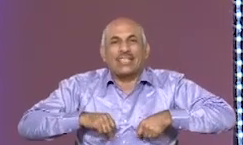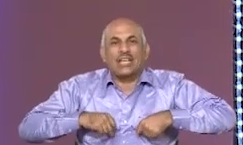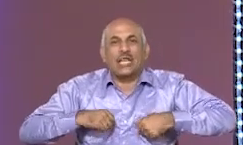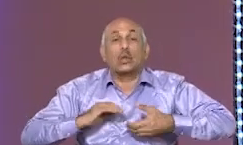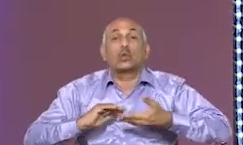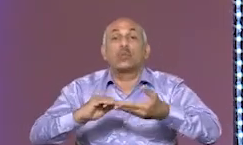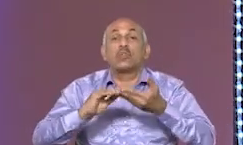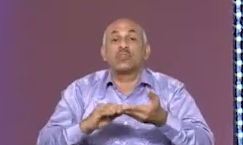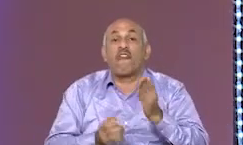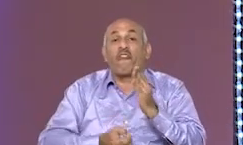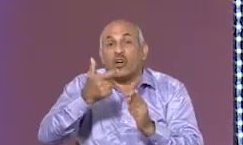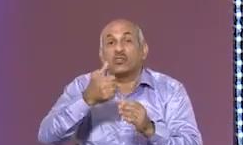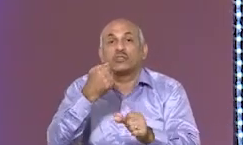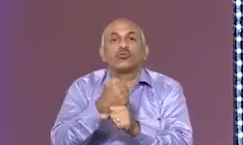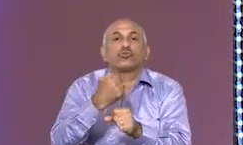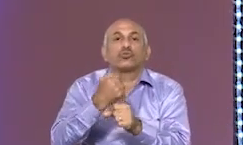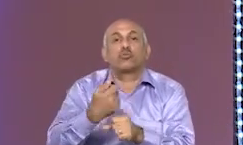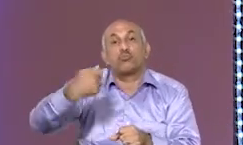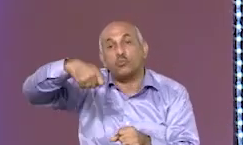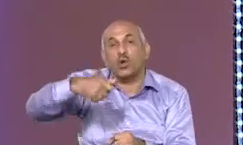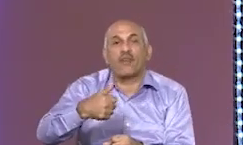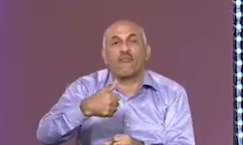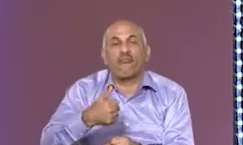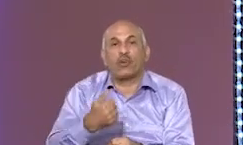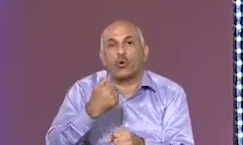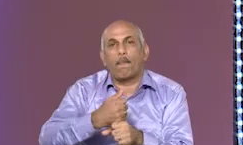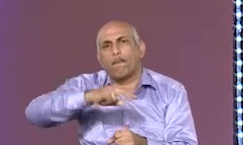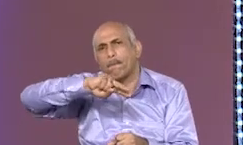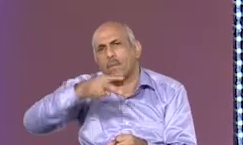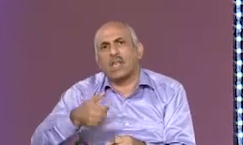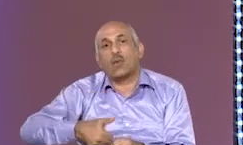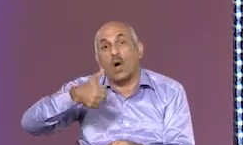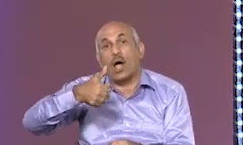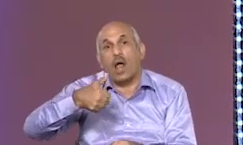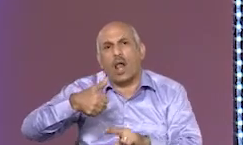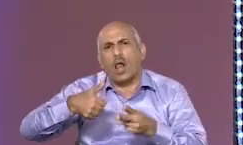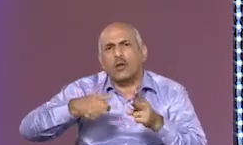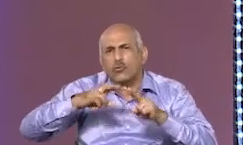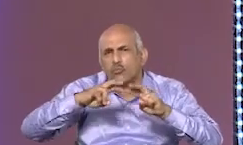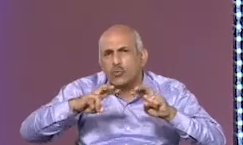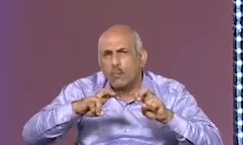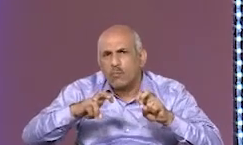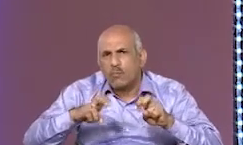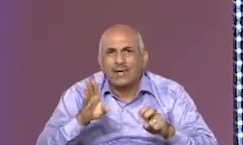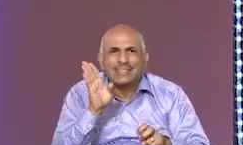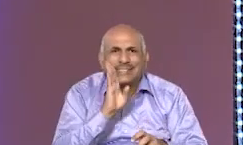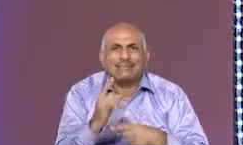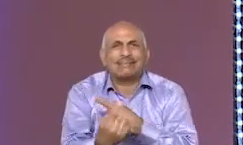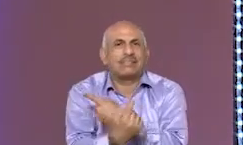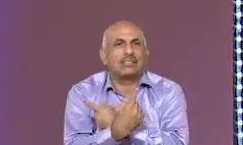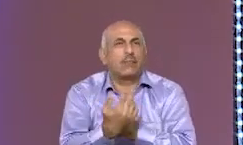في انه يلاقي فرصة عمل افضل من فرصة عمل تانية يكون لقاها بس من غير تدريب